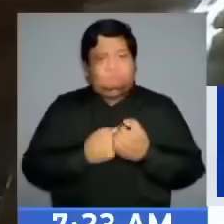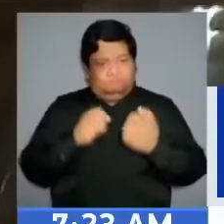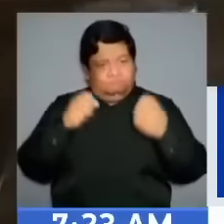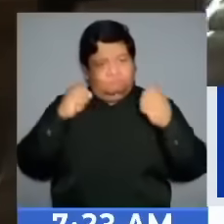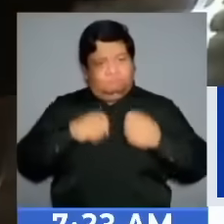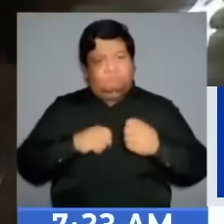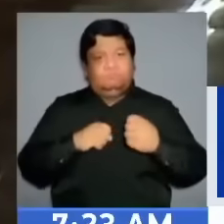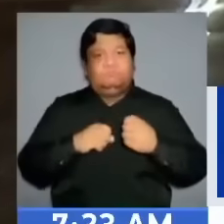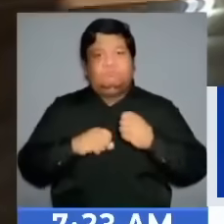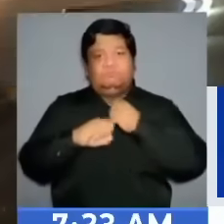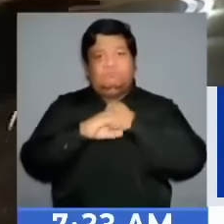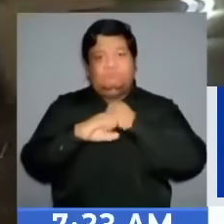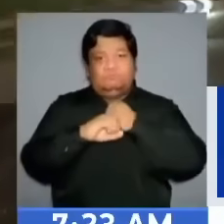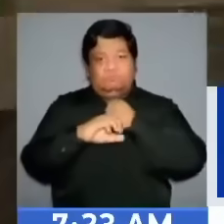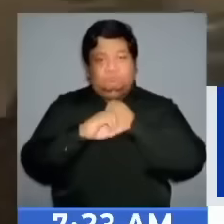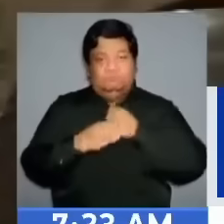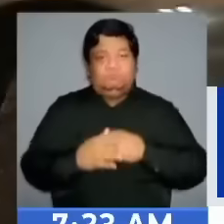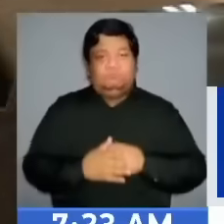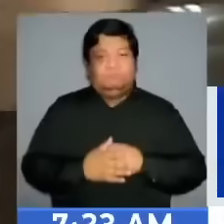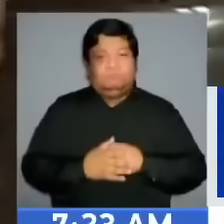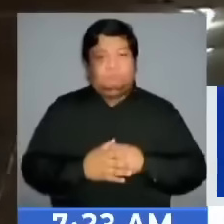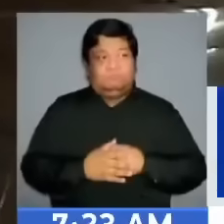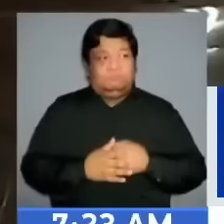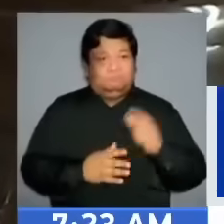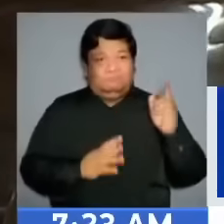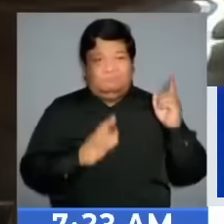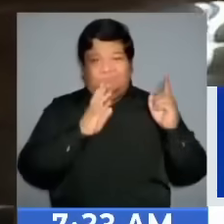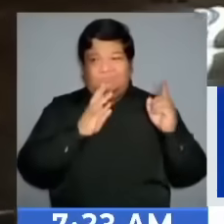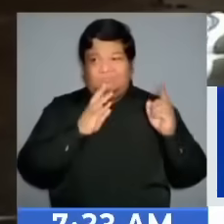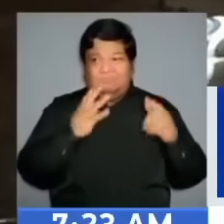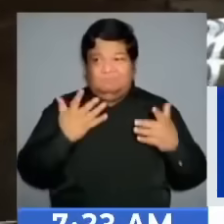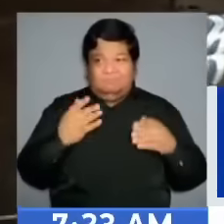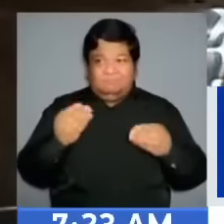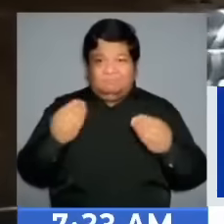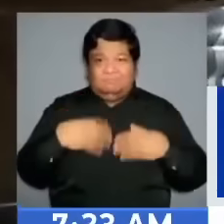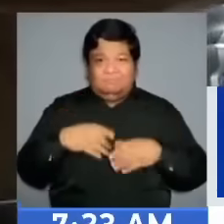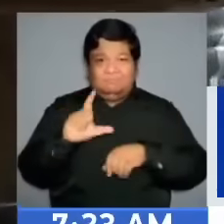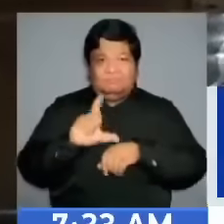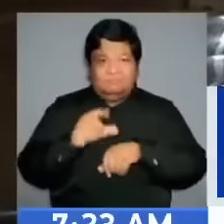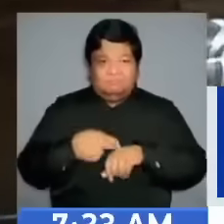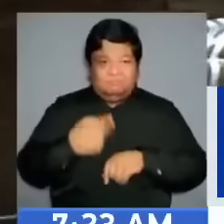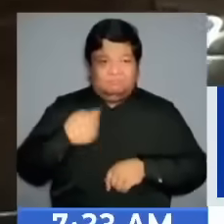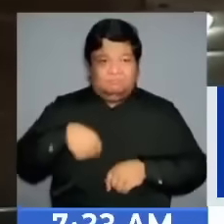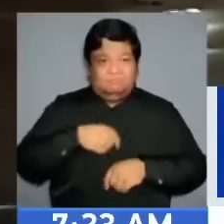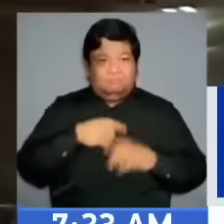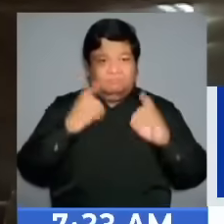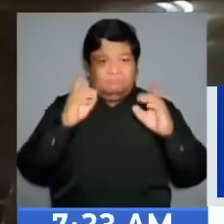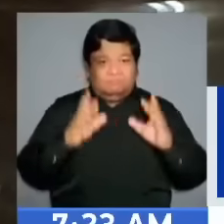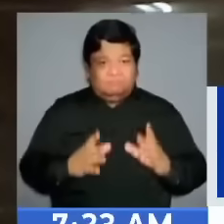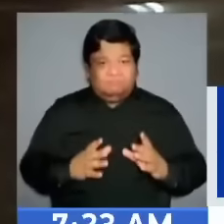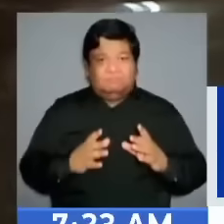nila kasi wala na nga silang maibigay na hanap buhay sa mga katulad namin driver. May phase out pa kami.